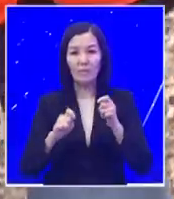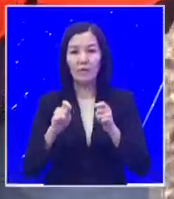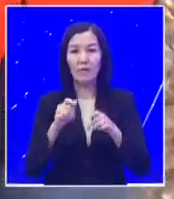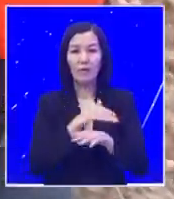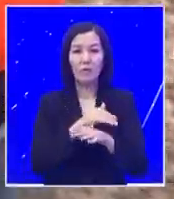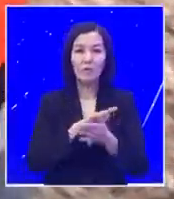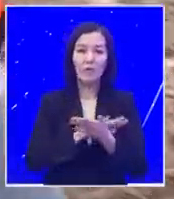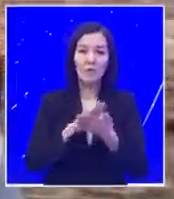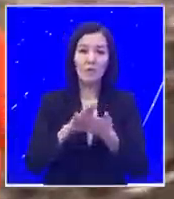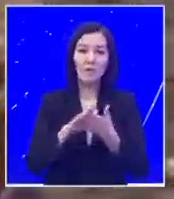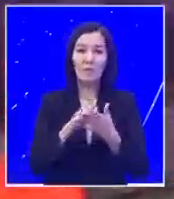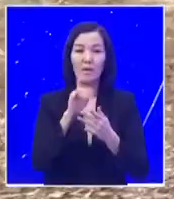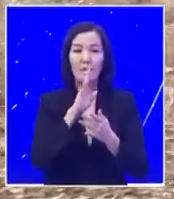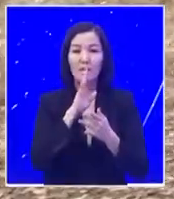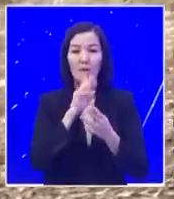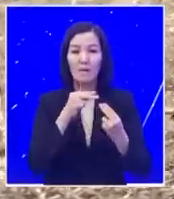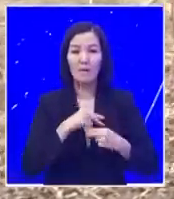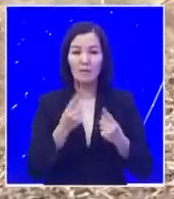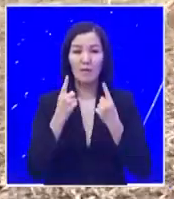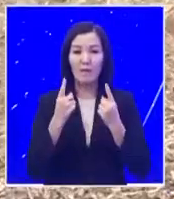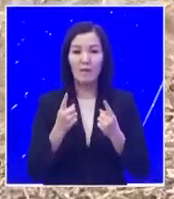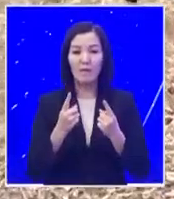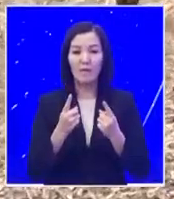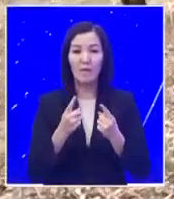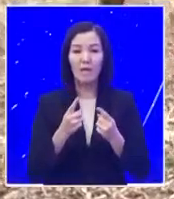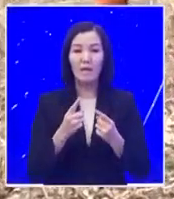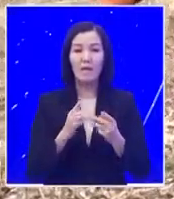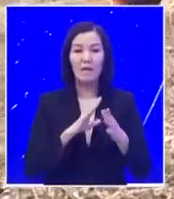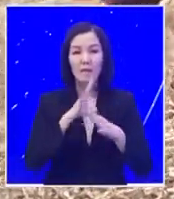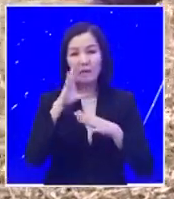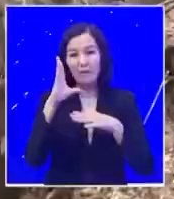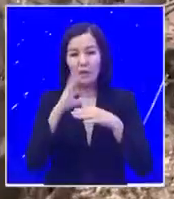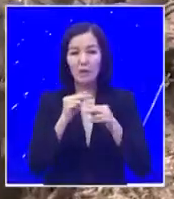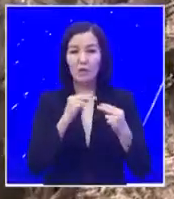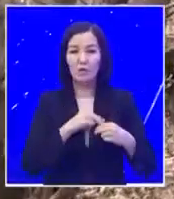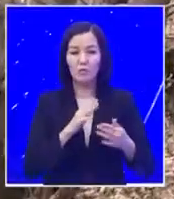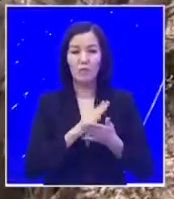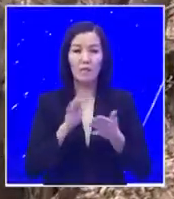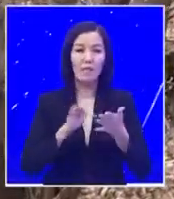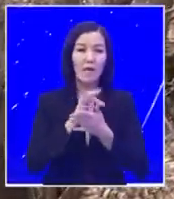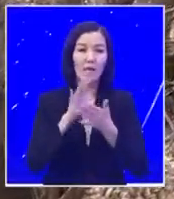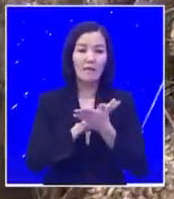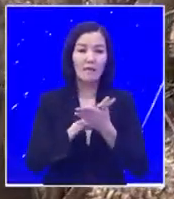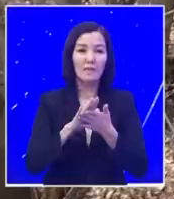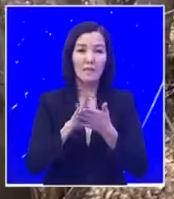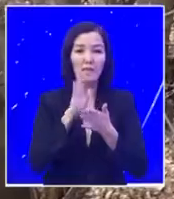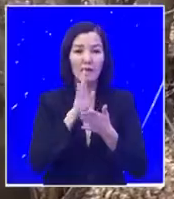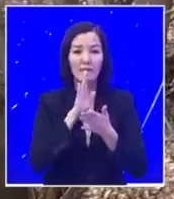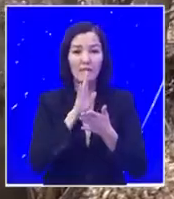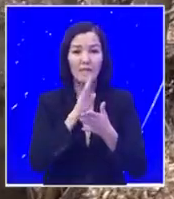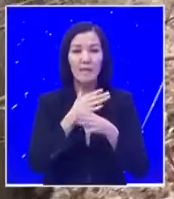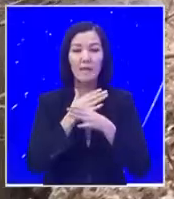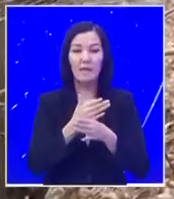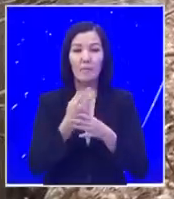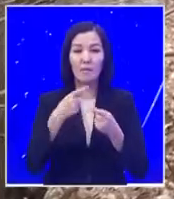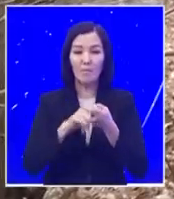бұл нәзік жандардың еңбек ерен, адал астарын табан ақы маңдай терлерімен табады. Шаһардың тазалығы да осы ардақты аналардың еңбегімен